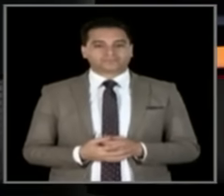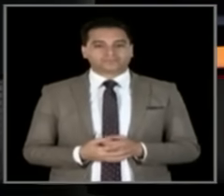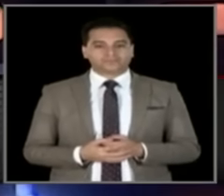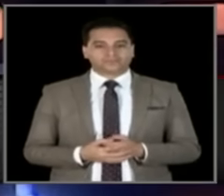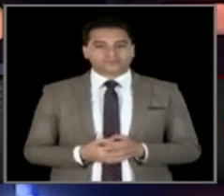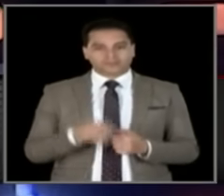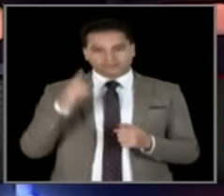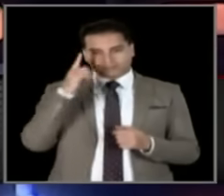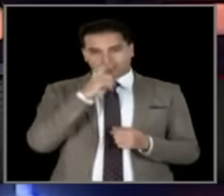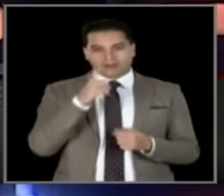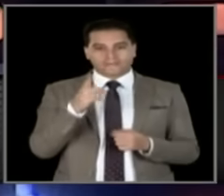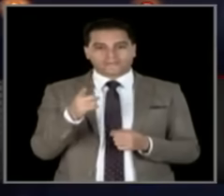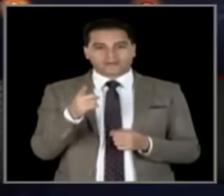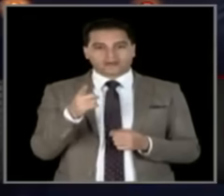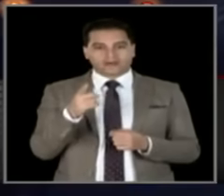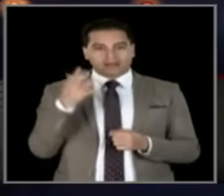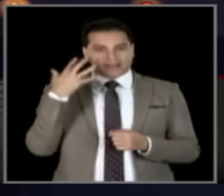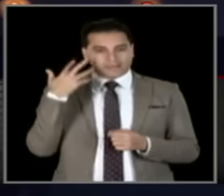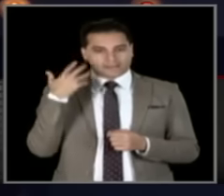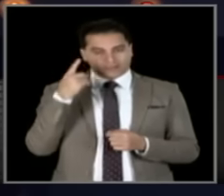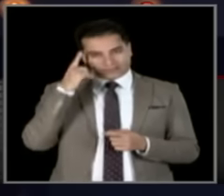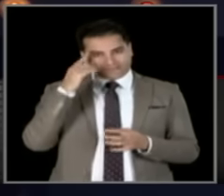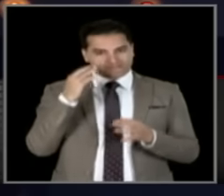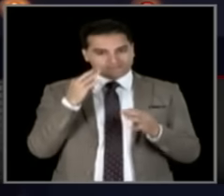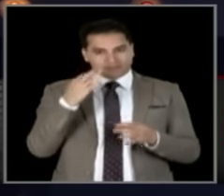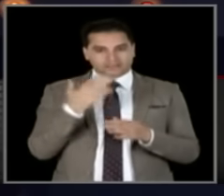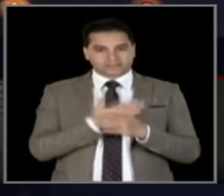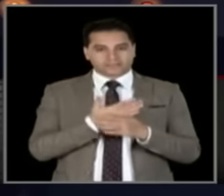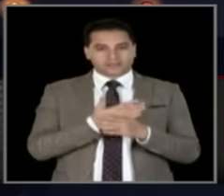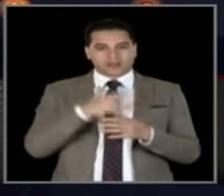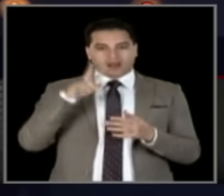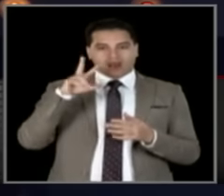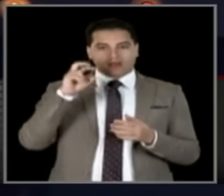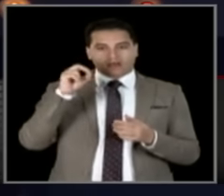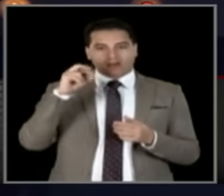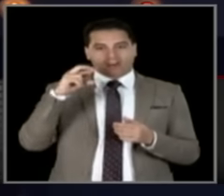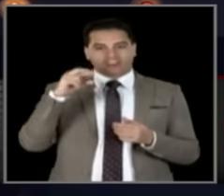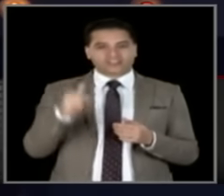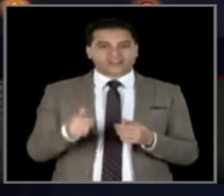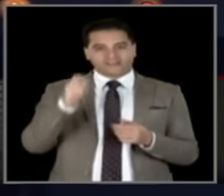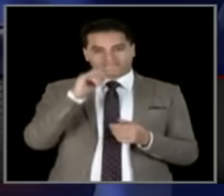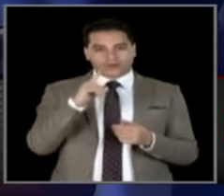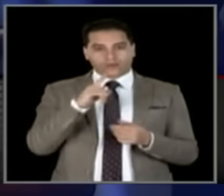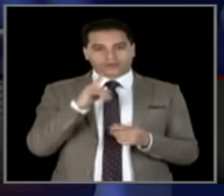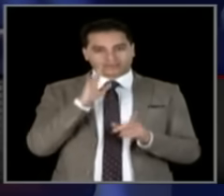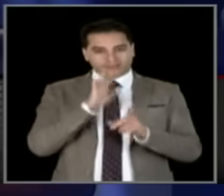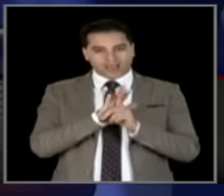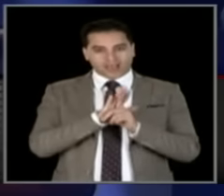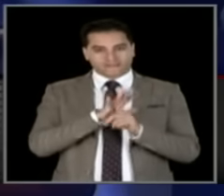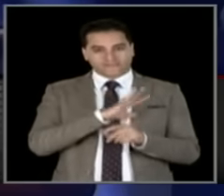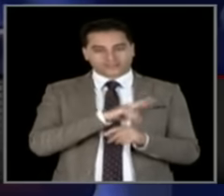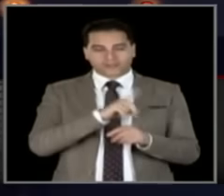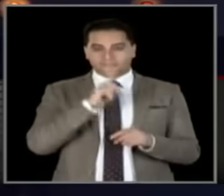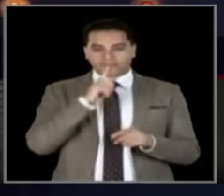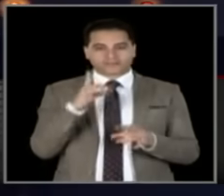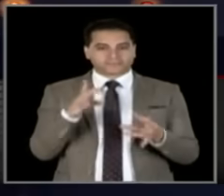صعب. ليبيا. أنت طبعا فكرت أن القذافي كان بيدعم القضية الفلسطينية، ولكن